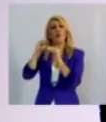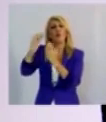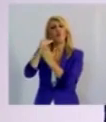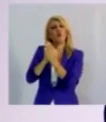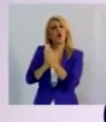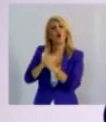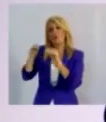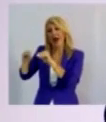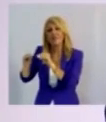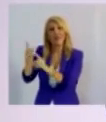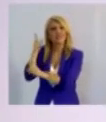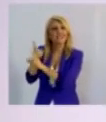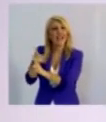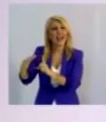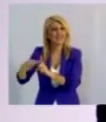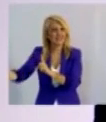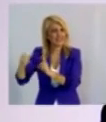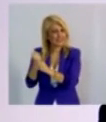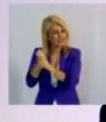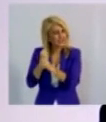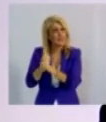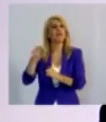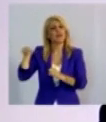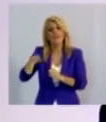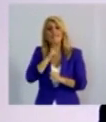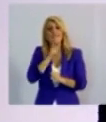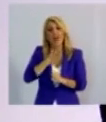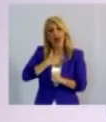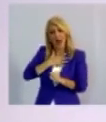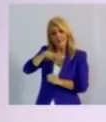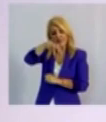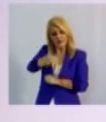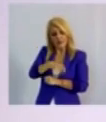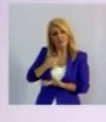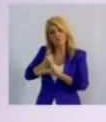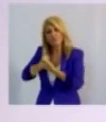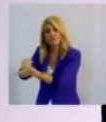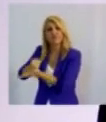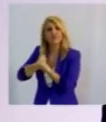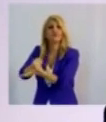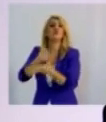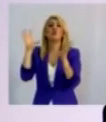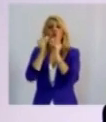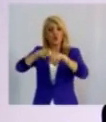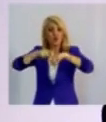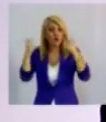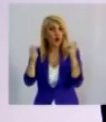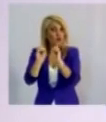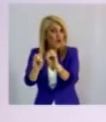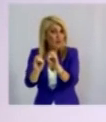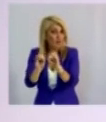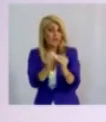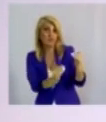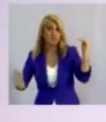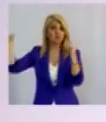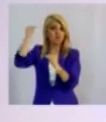και θα είναι η εθνική μονάδα και είναι εθνική μονάδα για αυτά τα προγράμματα, για τη σχολική εκπαίδευση, για την ανώτερη εκπαίδευση, για